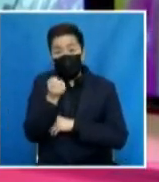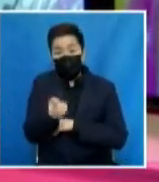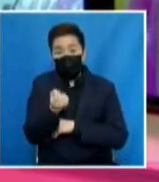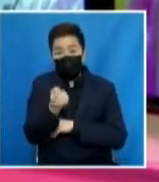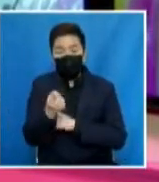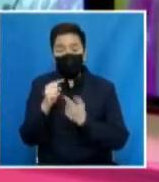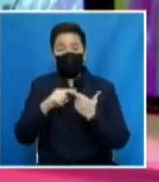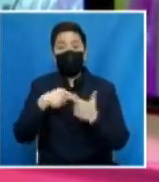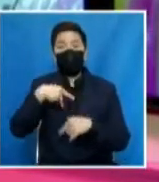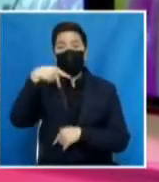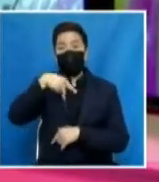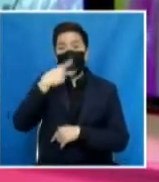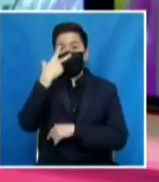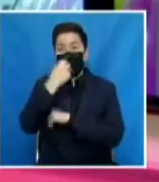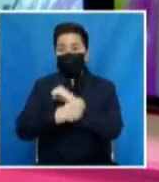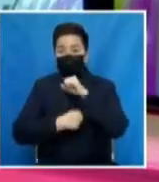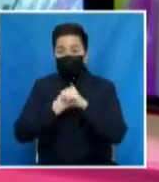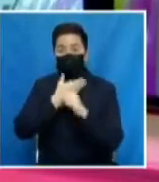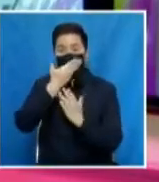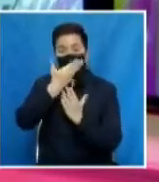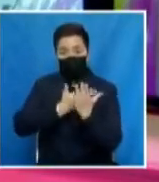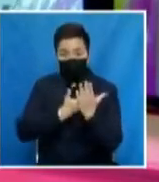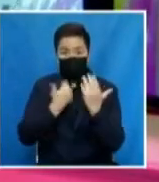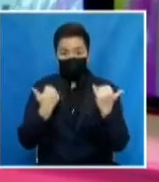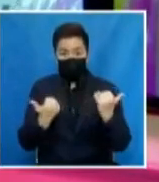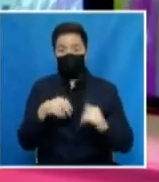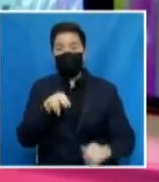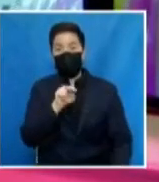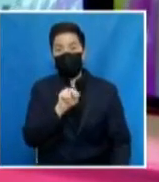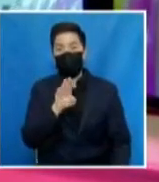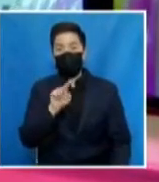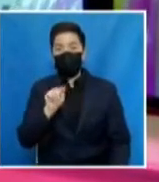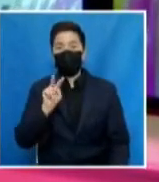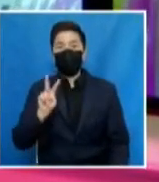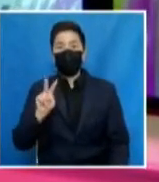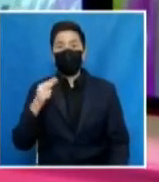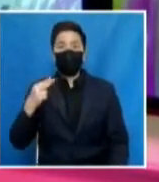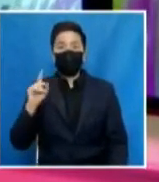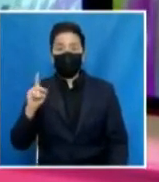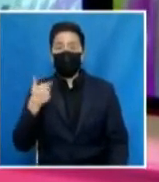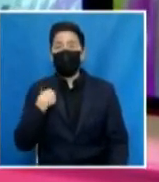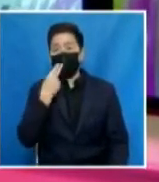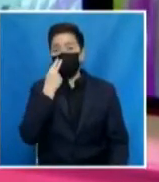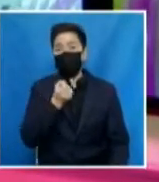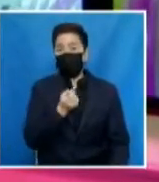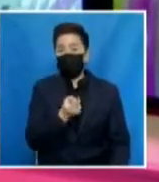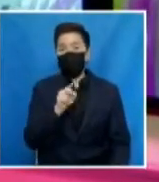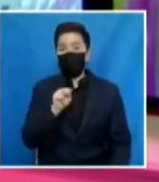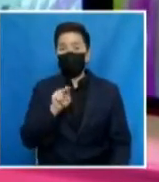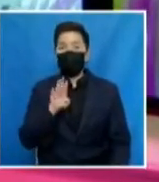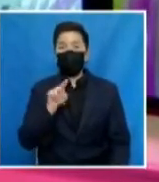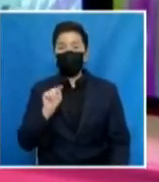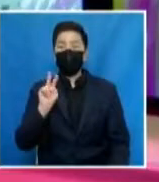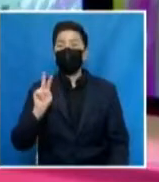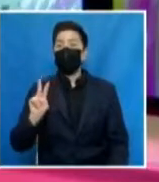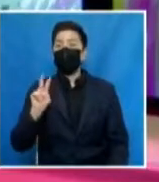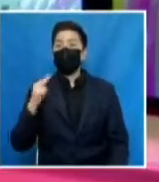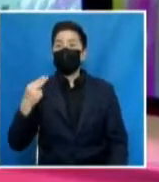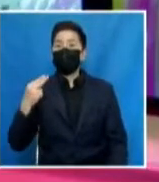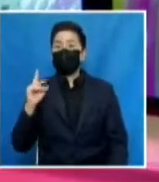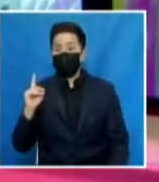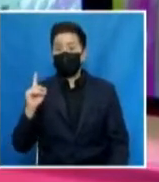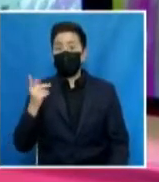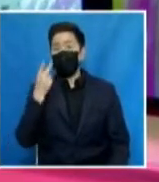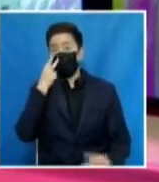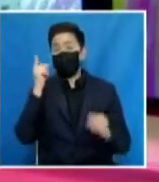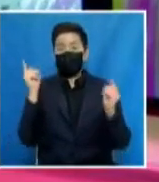ออมสินพิเศษ3ปีทางสถานีโทรทัศน์ NBT2HD และ Facebook Live NBT2HD นะคะและกลับม